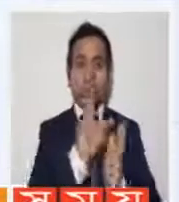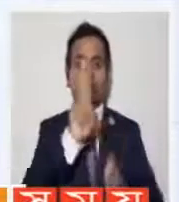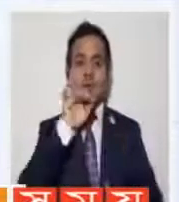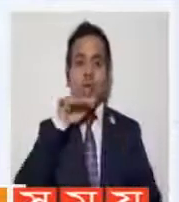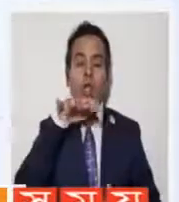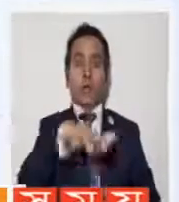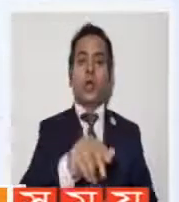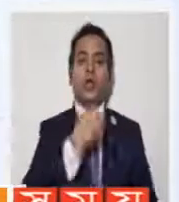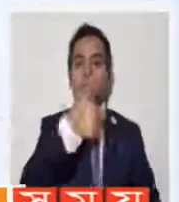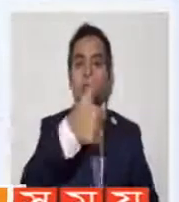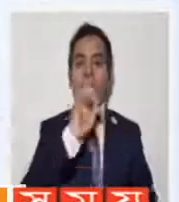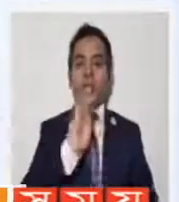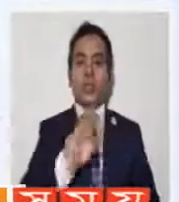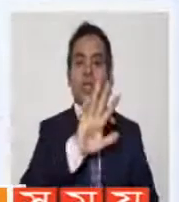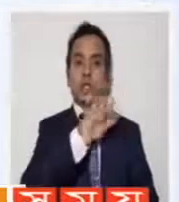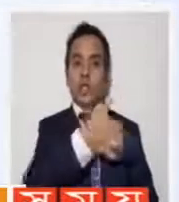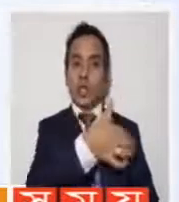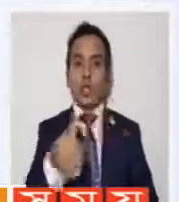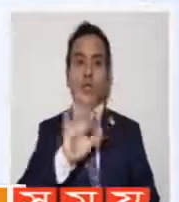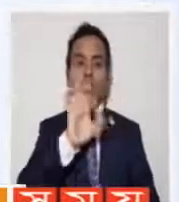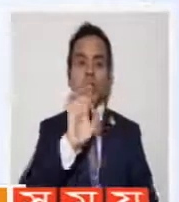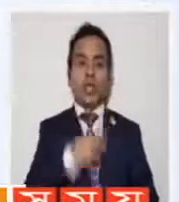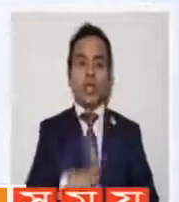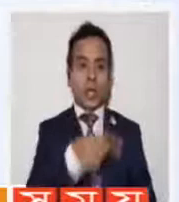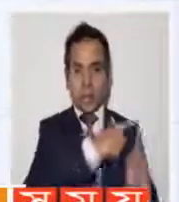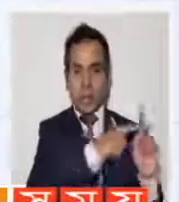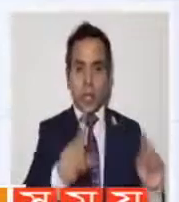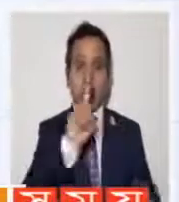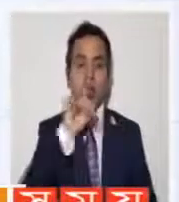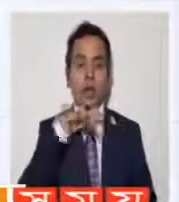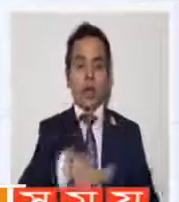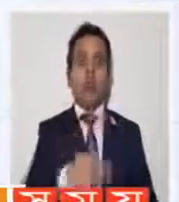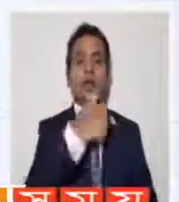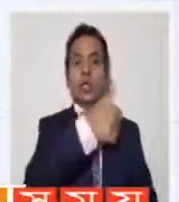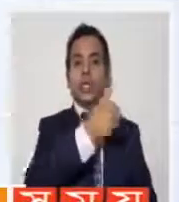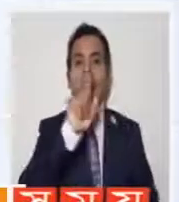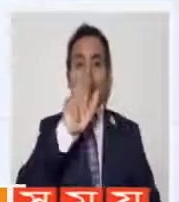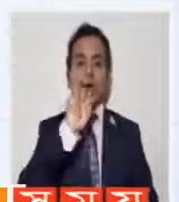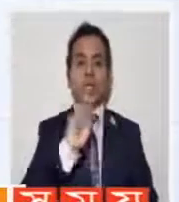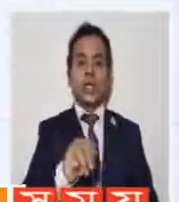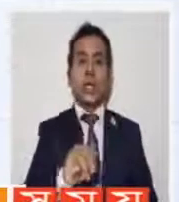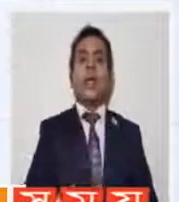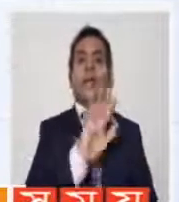৩৯৭৬জন ছাড় পেয়েছেন কোয়ারেন্টাইন থেকে এবং এ পর্যন্ত কোয়ারেন্টাইনে আছেন